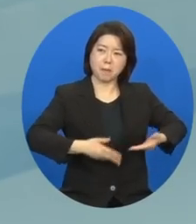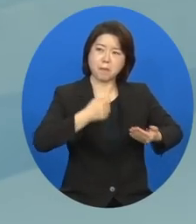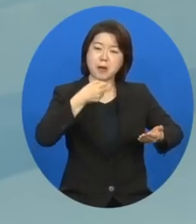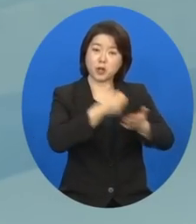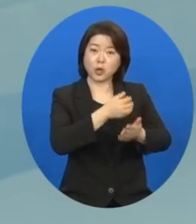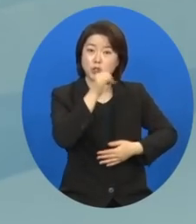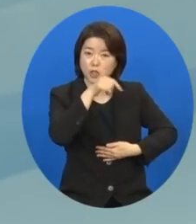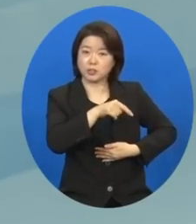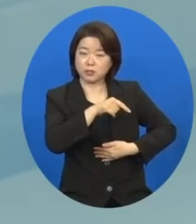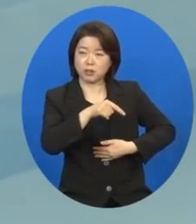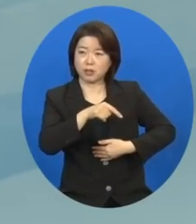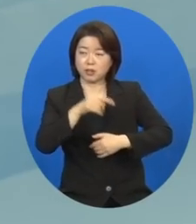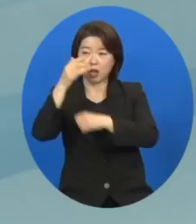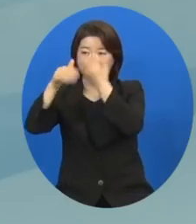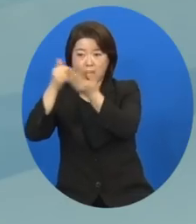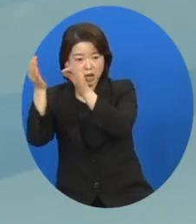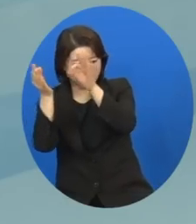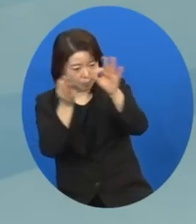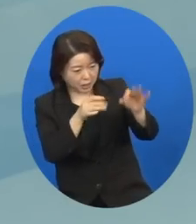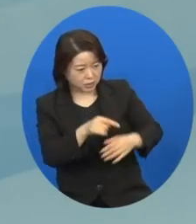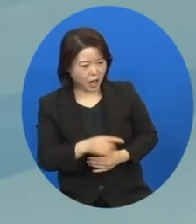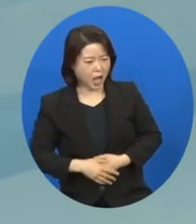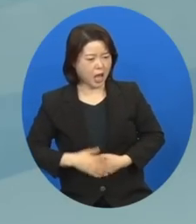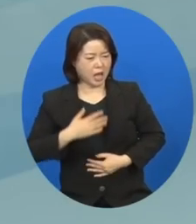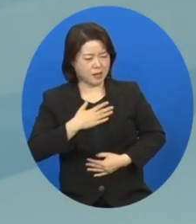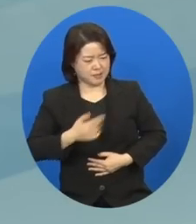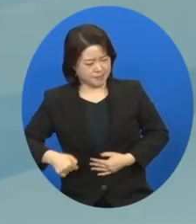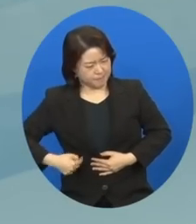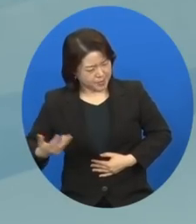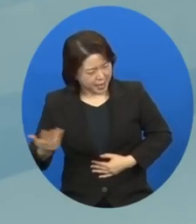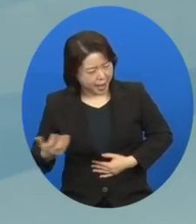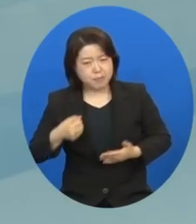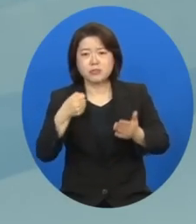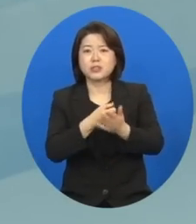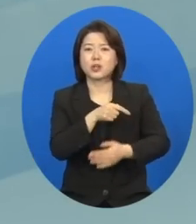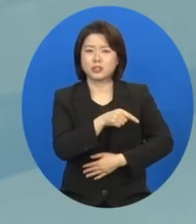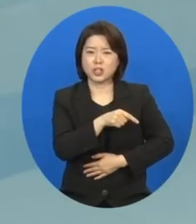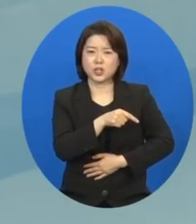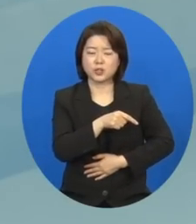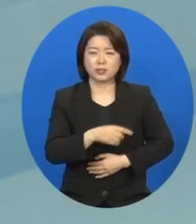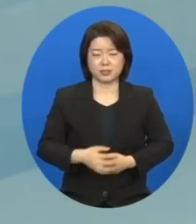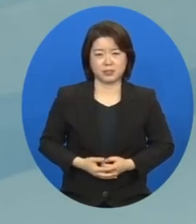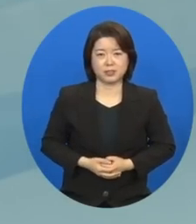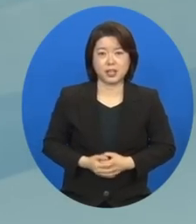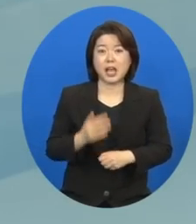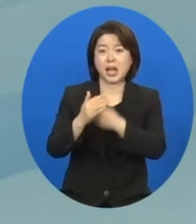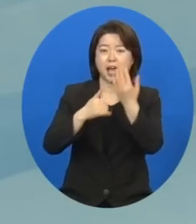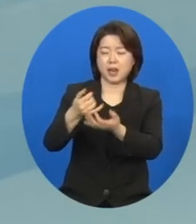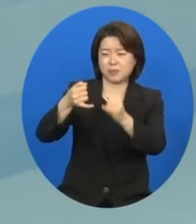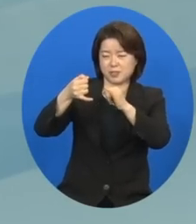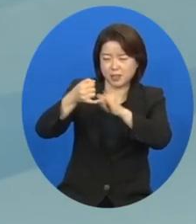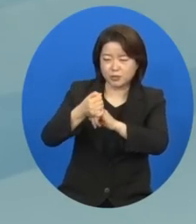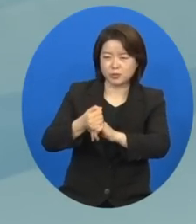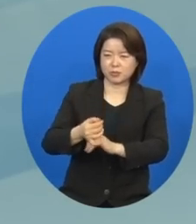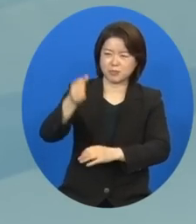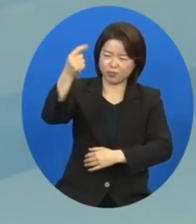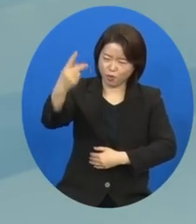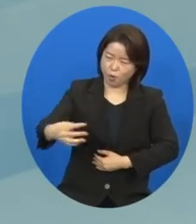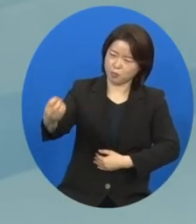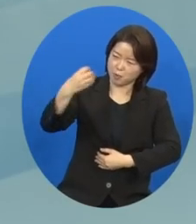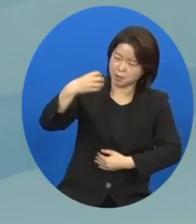하나님 보시기에는 너무나 가슴 아픈 결정이었던 것입니다. 지금까지 하나님께서 약속하시고 여러 번 말씀하시고